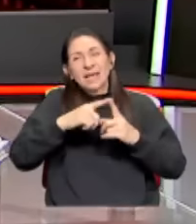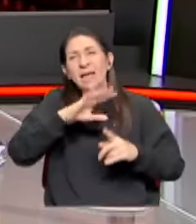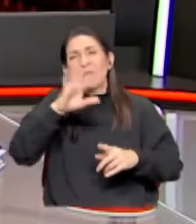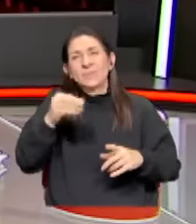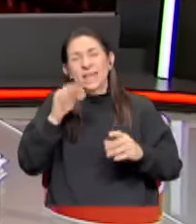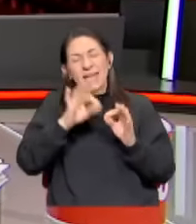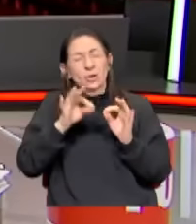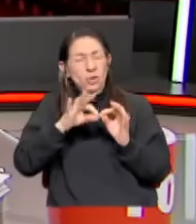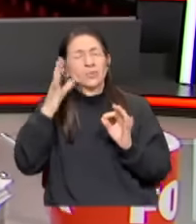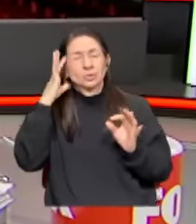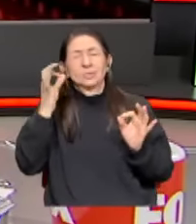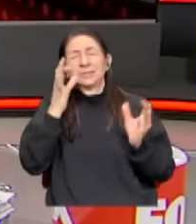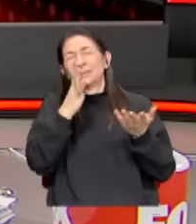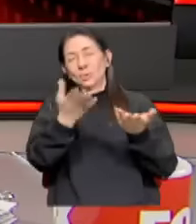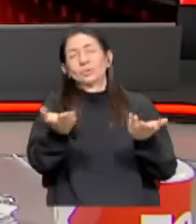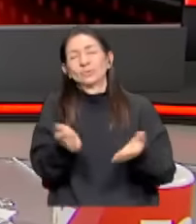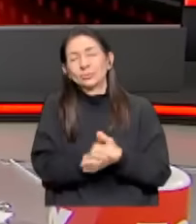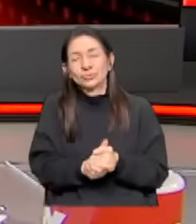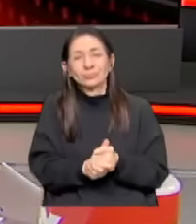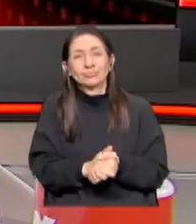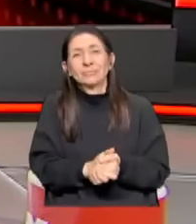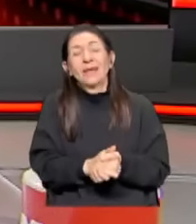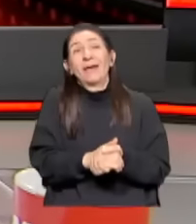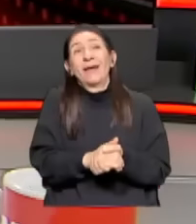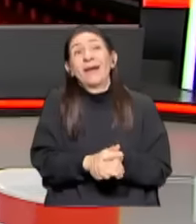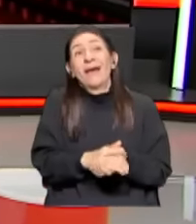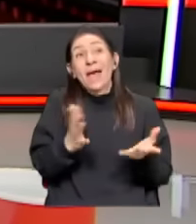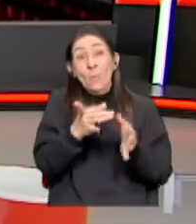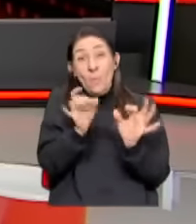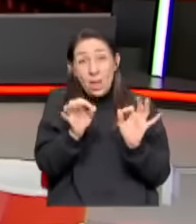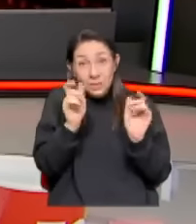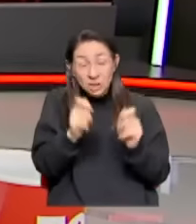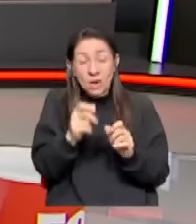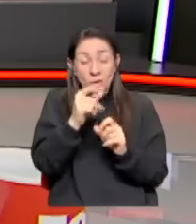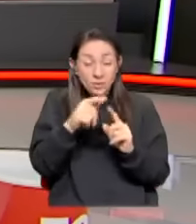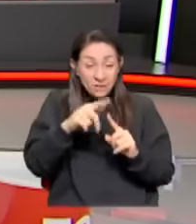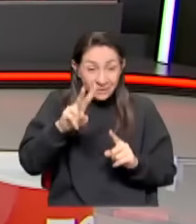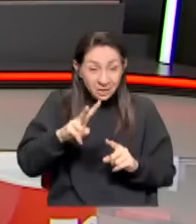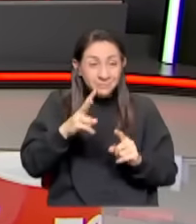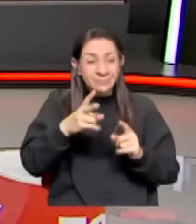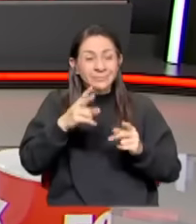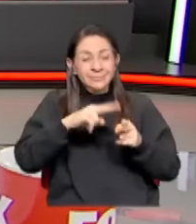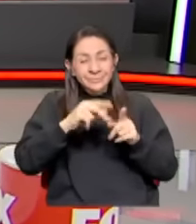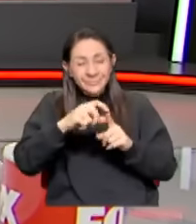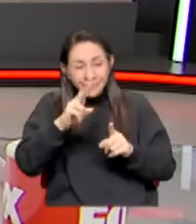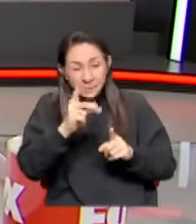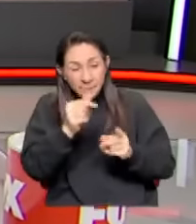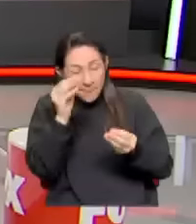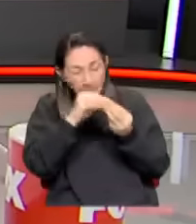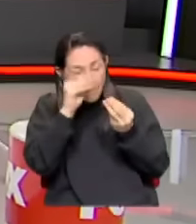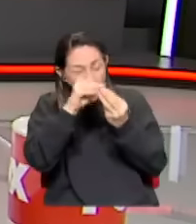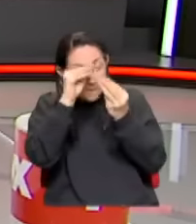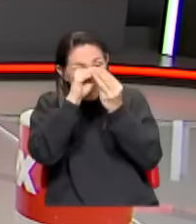hepimiz ekonomistiz biliyorsunuz. Ve eğer böyle yapılacaksa ÖTV'ye, KDV'ye bu kadar